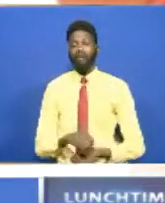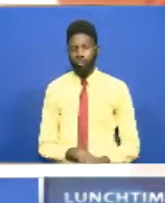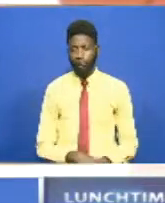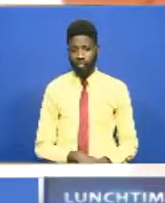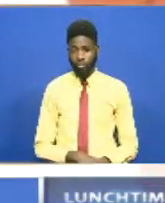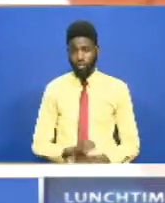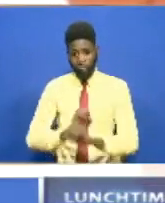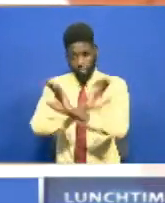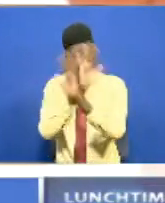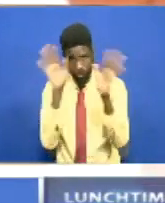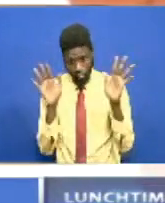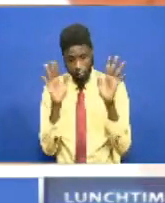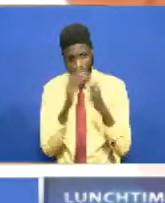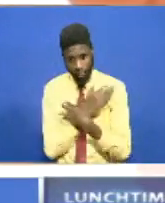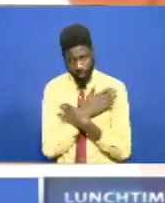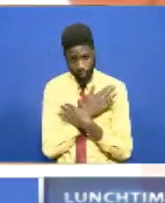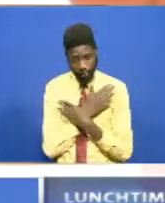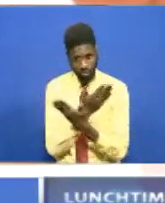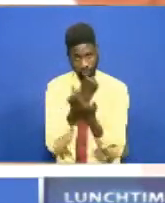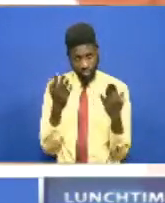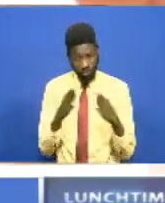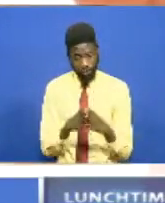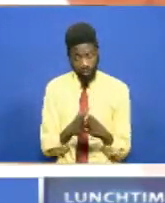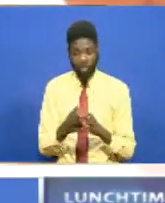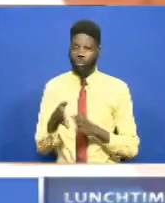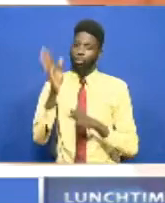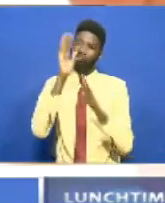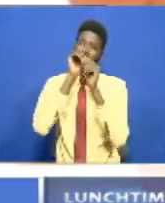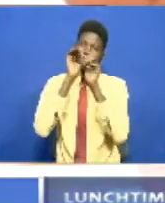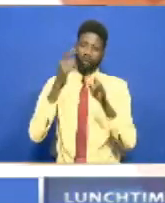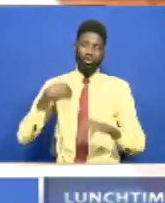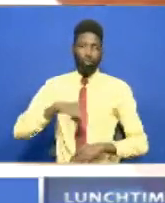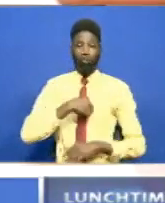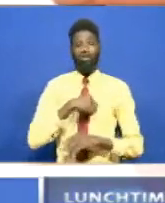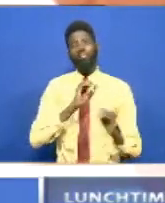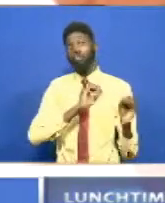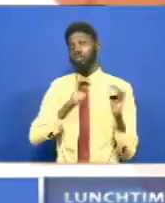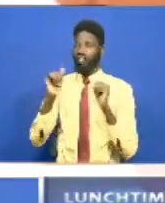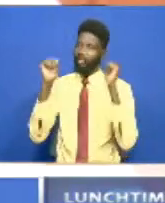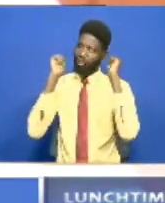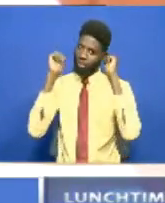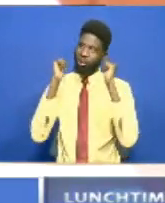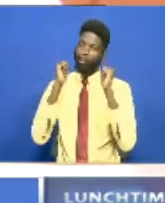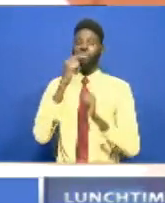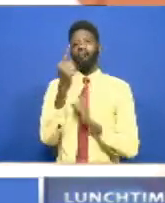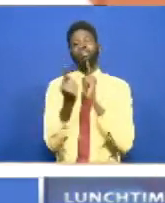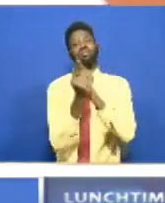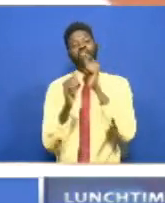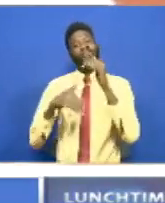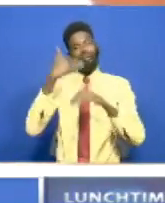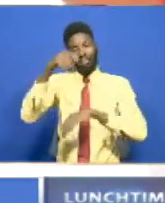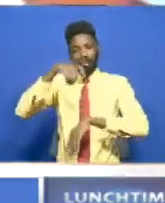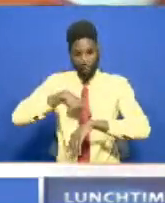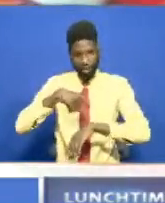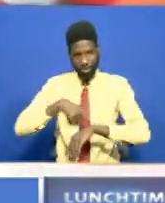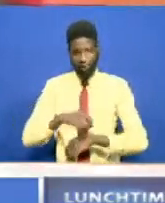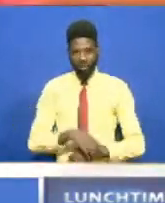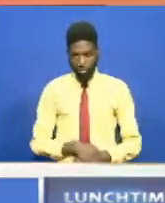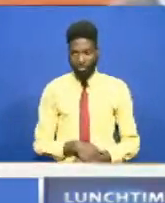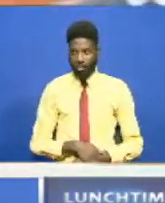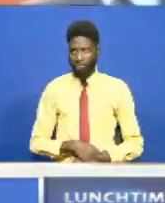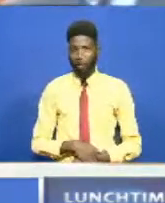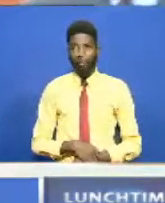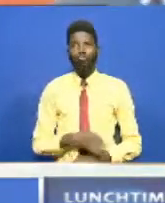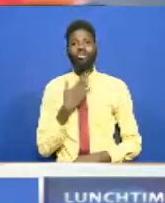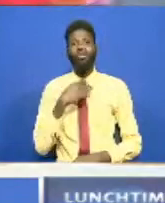Sini hivyo wenzangu? Mungu awabariki, wacha sisi tuelekee Nyamira jameni, tutaonana siku nyingine. Baba, mnataka